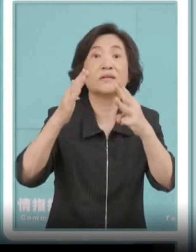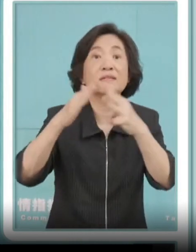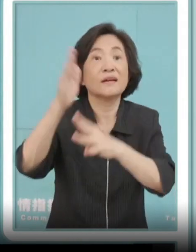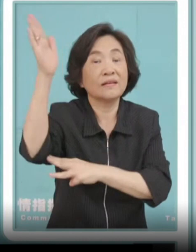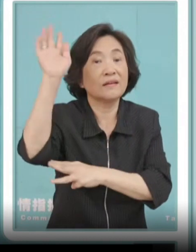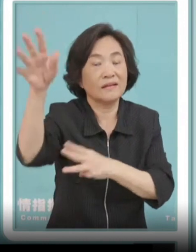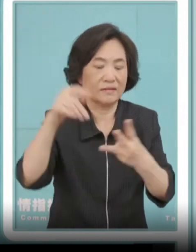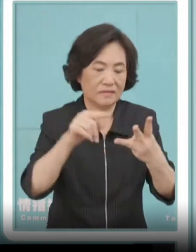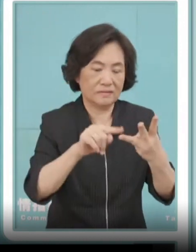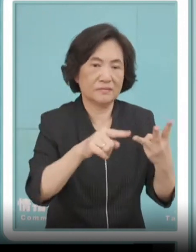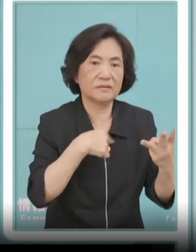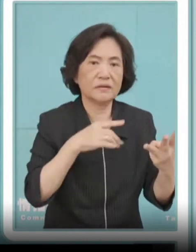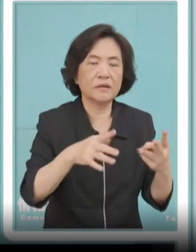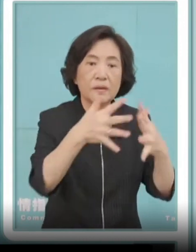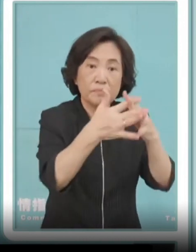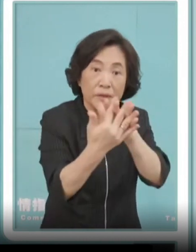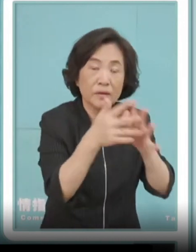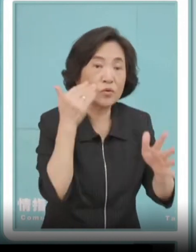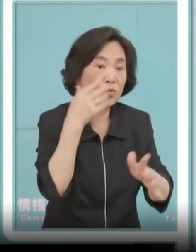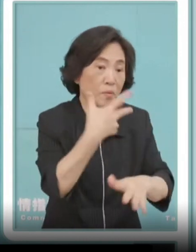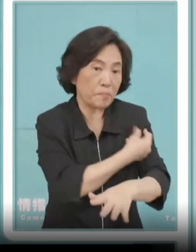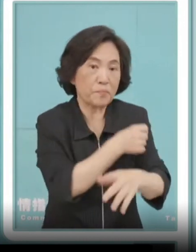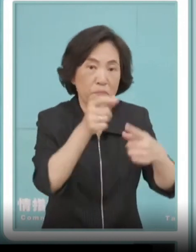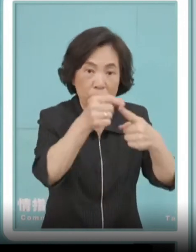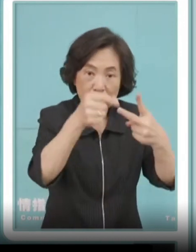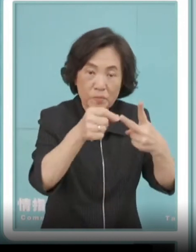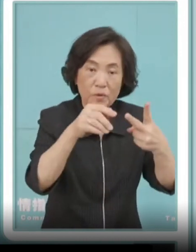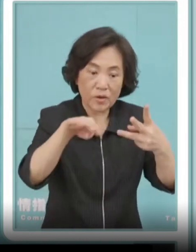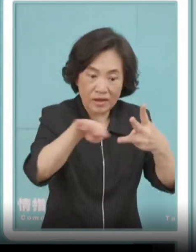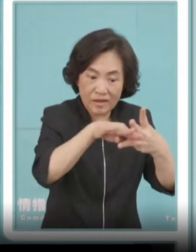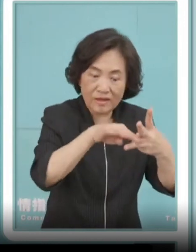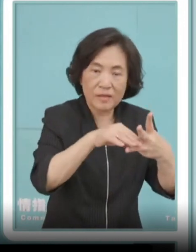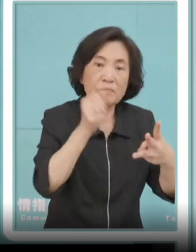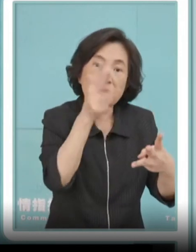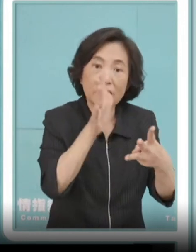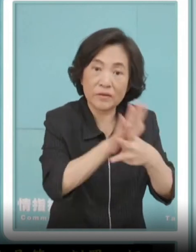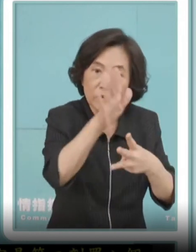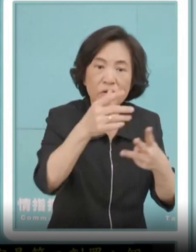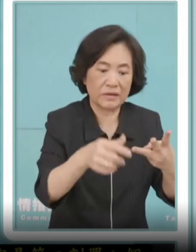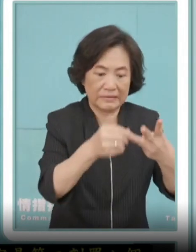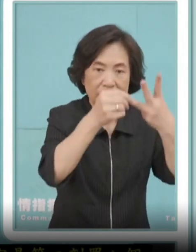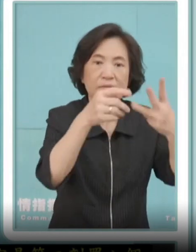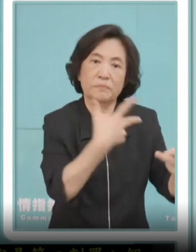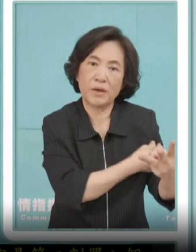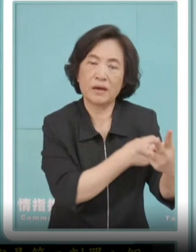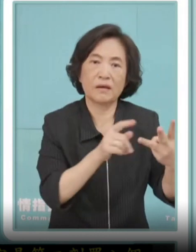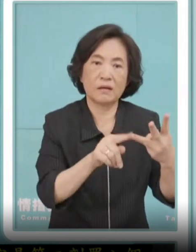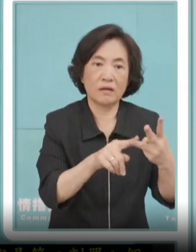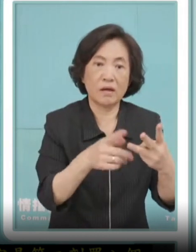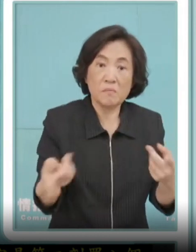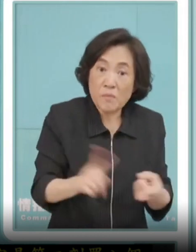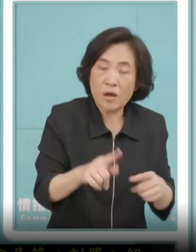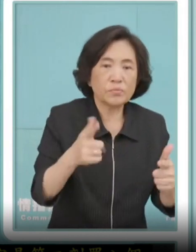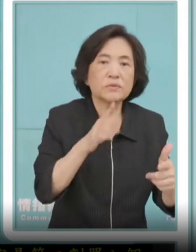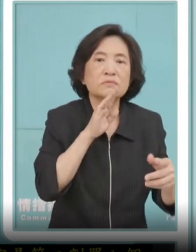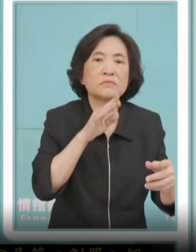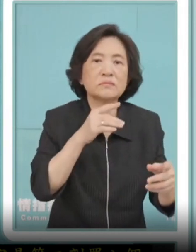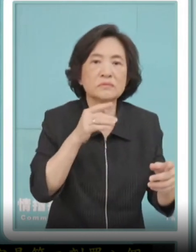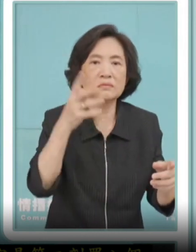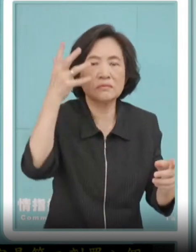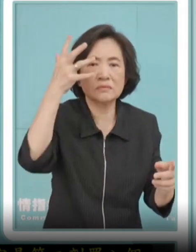像美国的规定是第二季打满8个月以后可以考虑打第三季，而且他打第三季，他也不是全部打，他也是从那